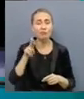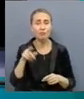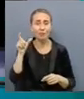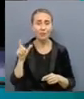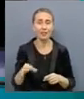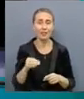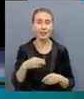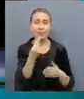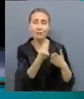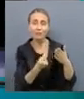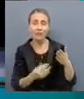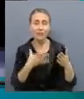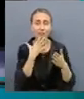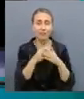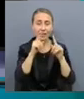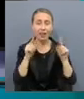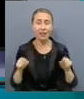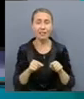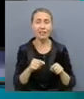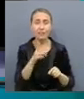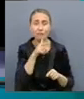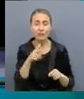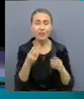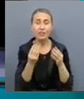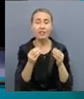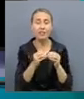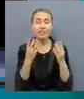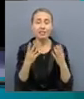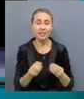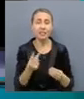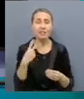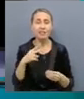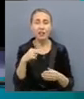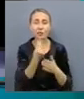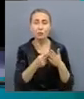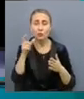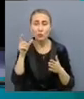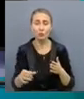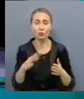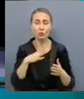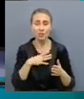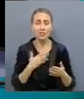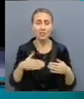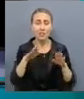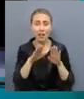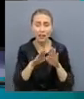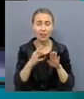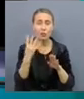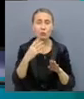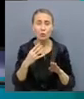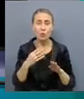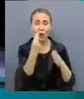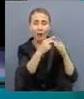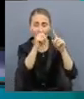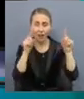зарубежья писали свои полотна на протяжении 10 дней. Всего 20 художников представили к закрытию форума 40 полотен. О том, как они